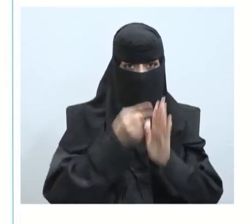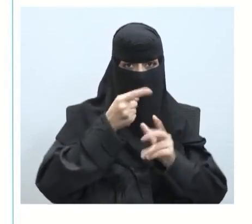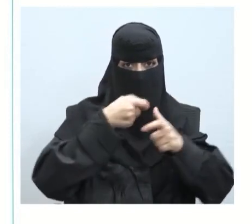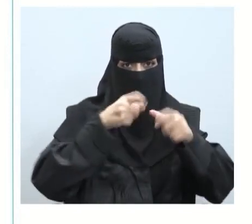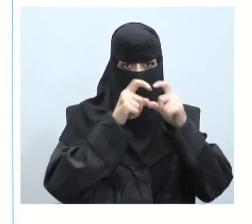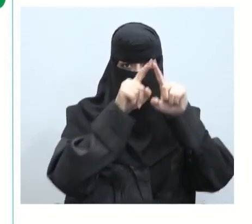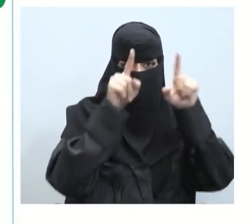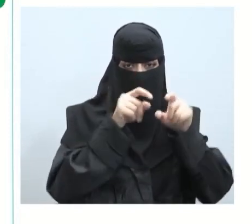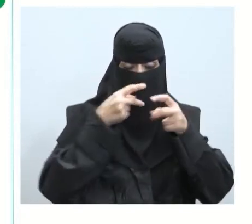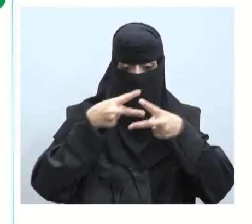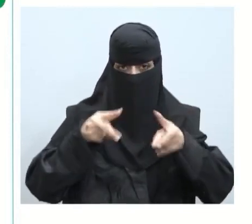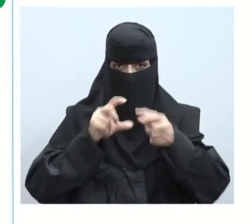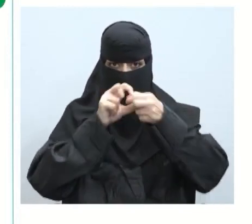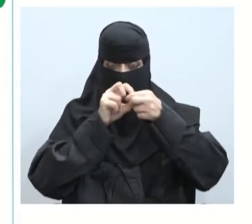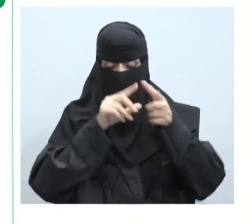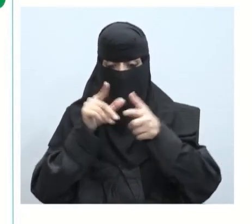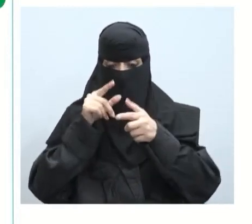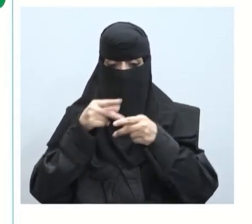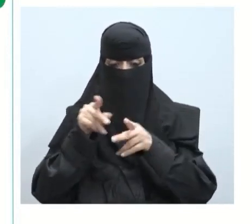نقوم بفتح الرابط،